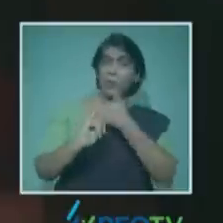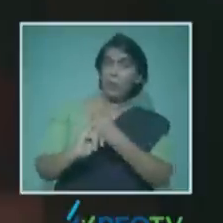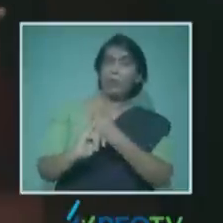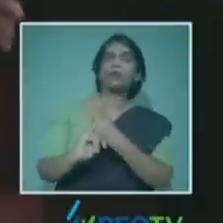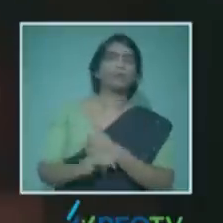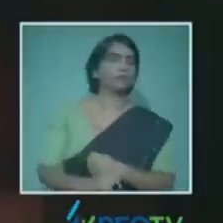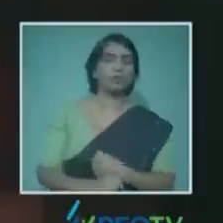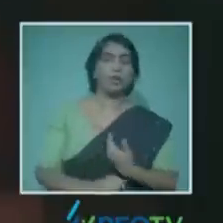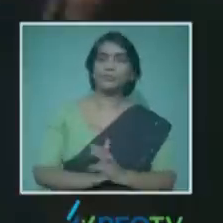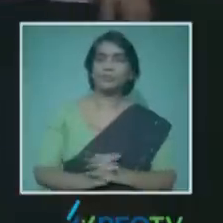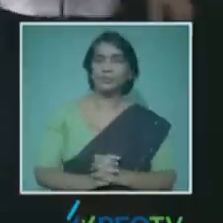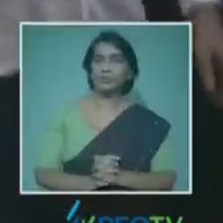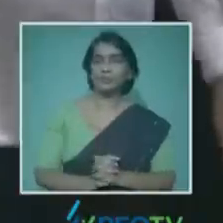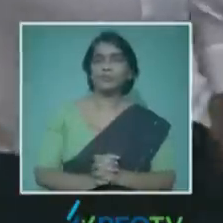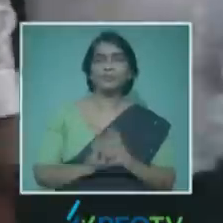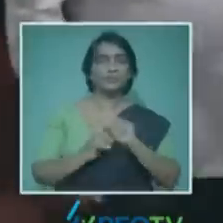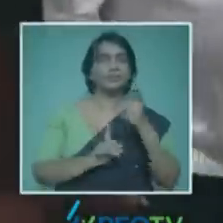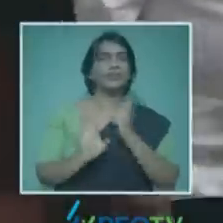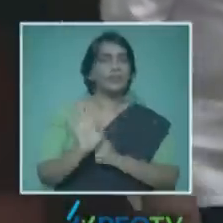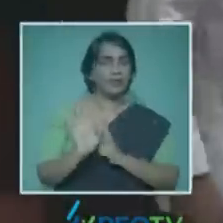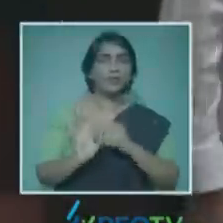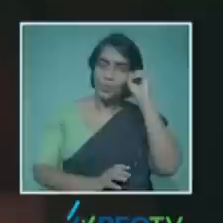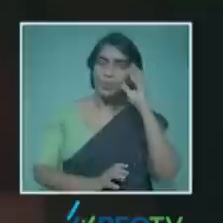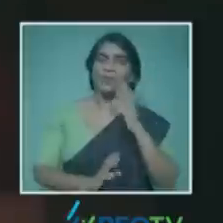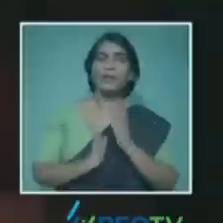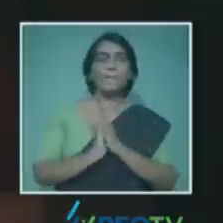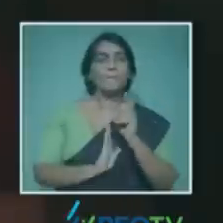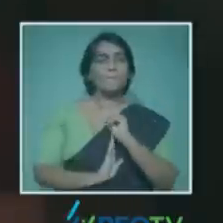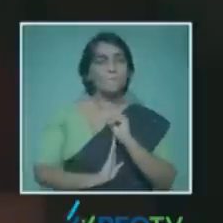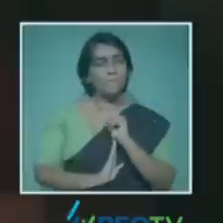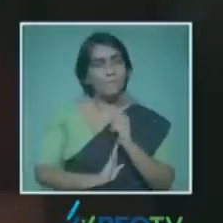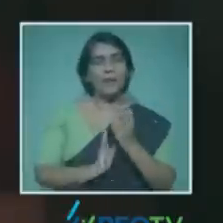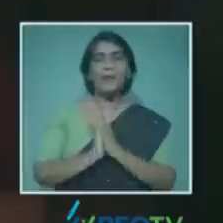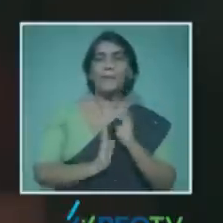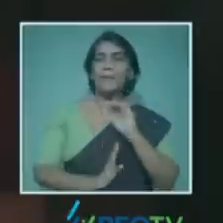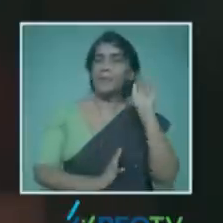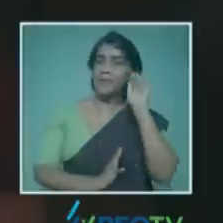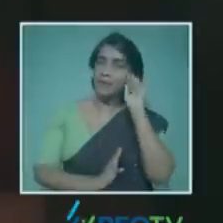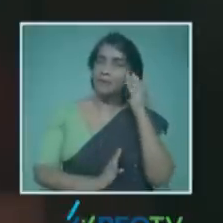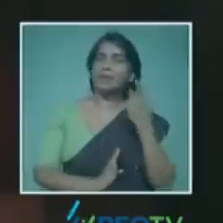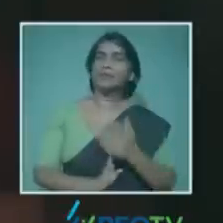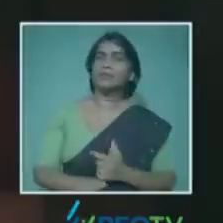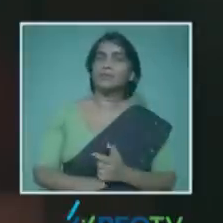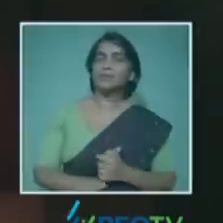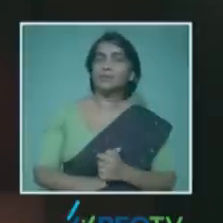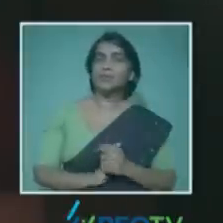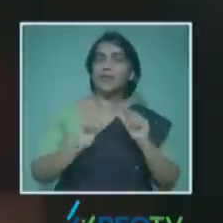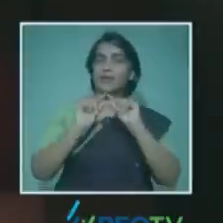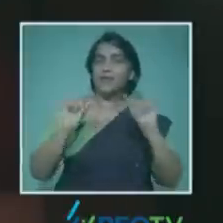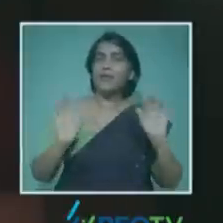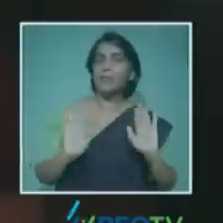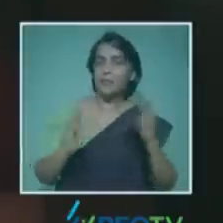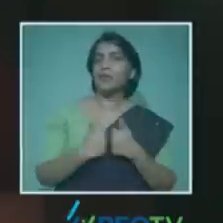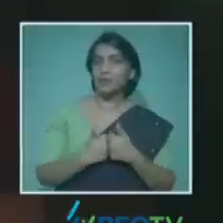කියලා කිව්වහම කෙලස් වැඩි වෙනවා අපේ මේ සභාවේ හැමදාම උදේට ධම්මපදයේ හෝ වසල සූත්‍රයේ හෝ පරාභව සූත්‍රයේ වාක්‍යයකින්